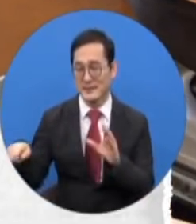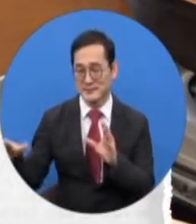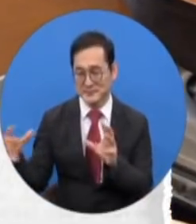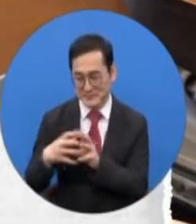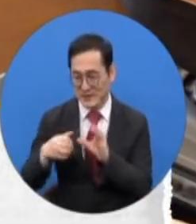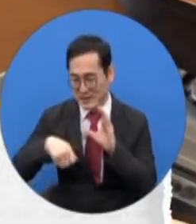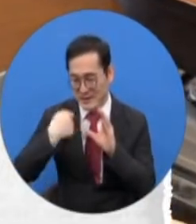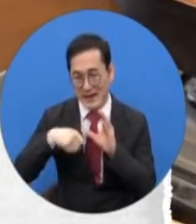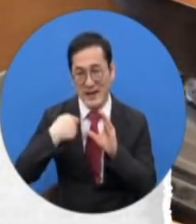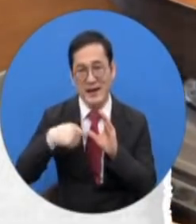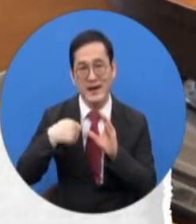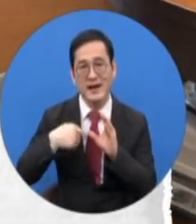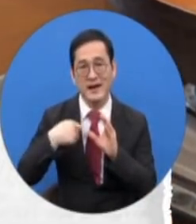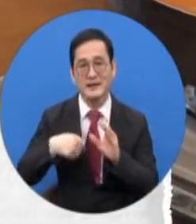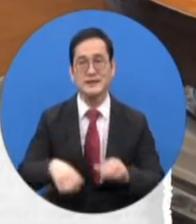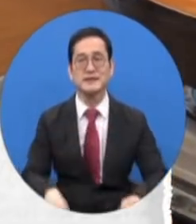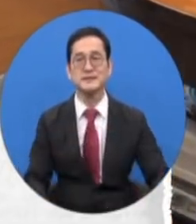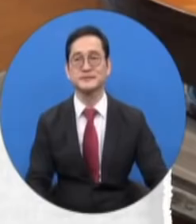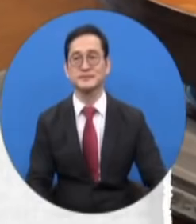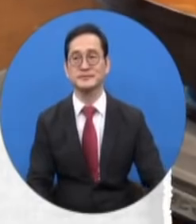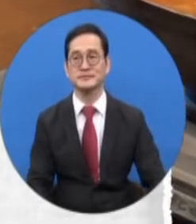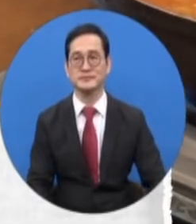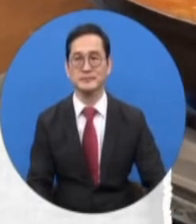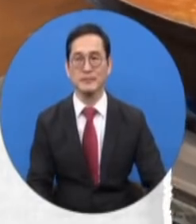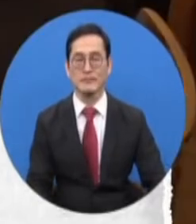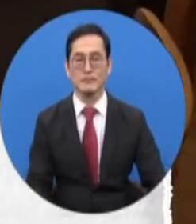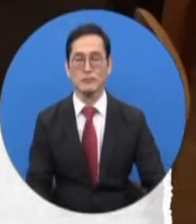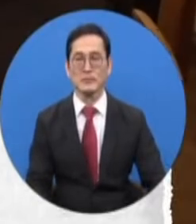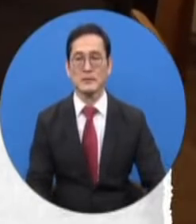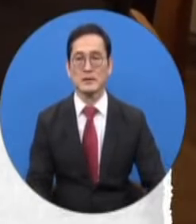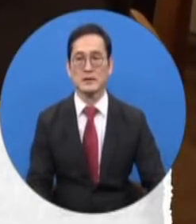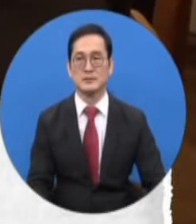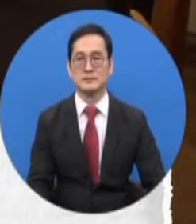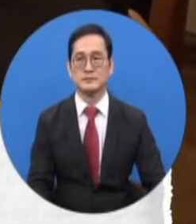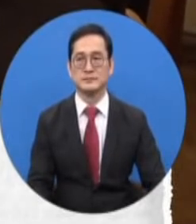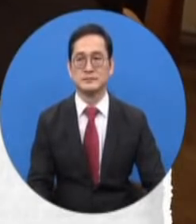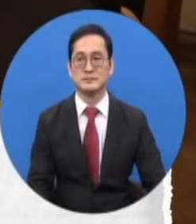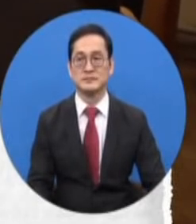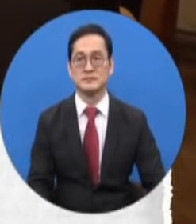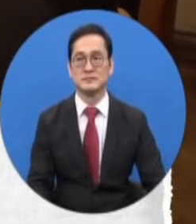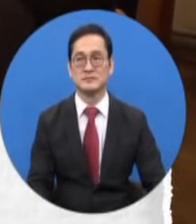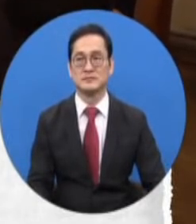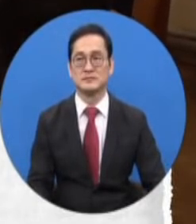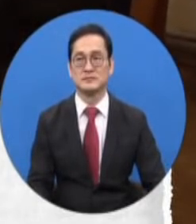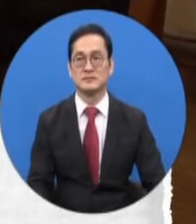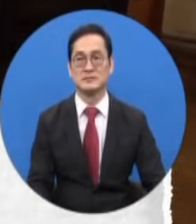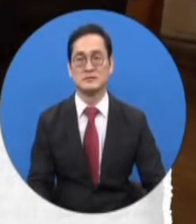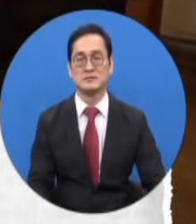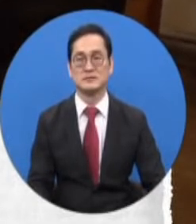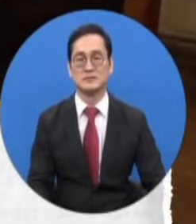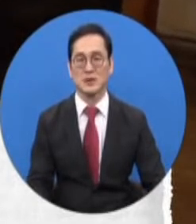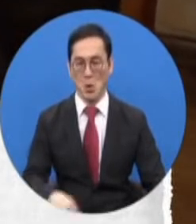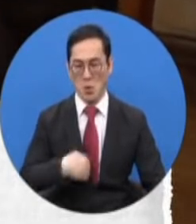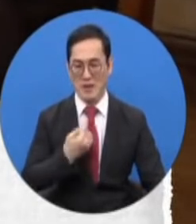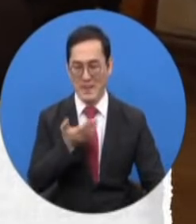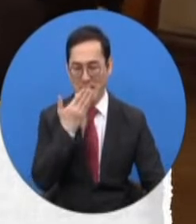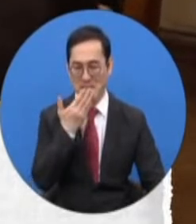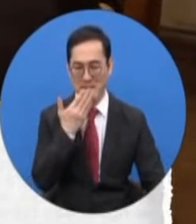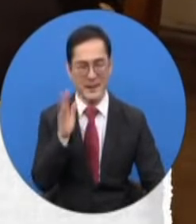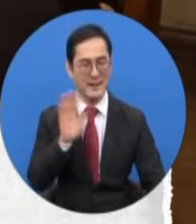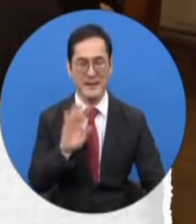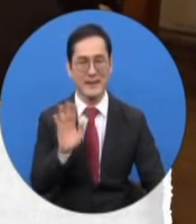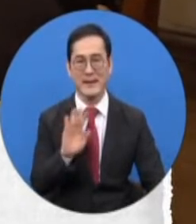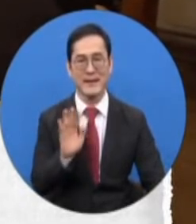저 혼밥을 안 하겠다라는 건 현재까지는 뭐 지켜주고 있다라고 평가할 만합니까? 어떻습니까? 혼밥을 안 하겠다는